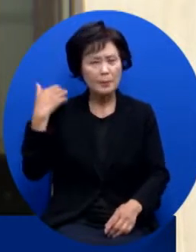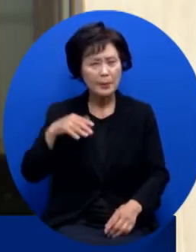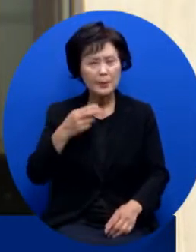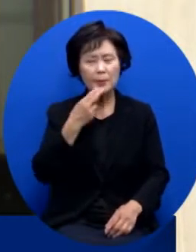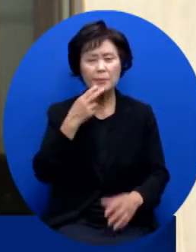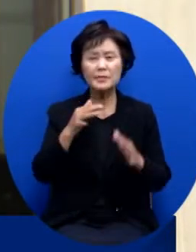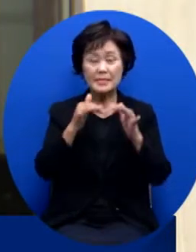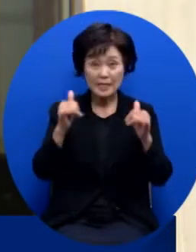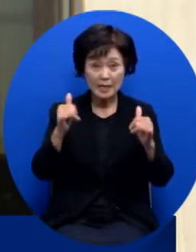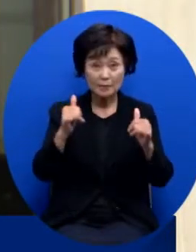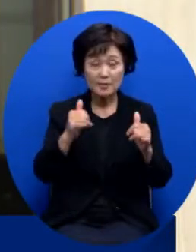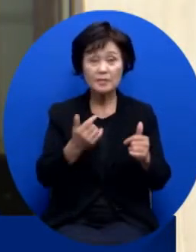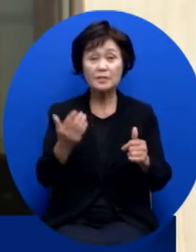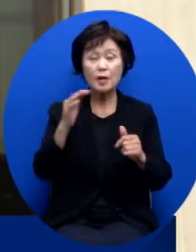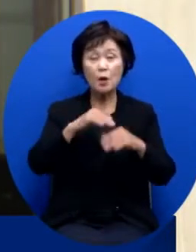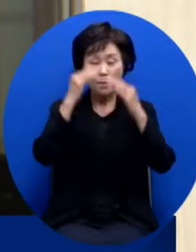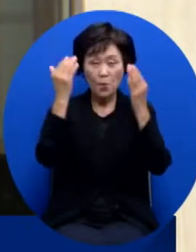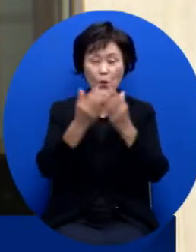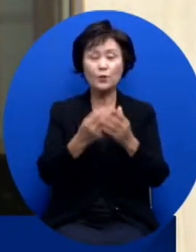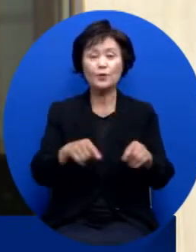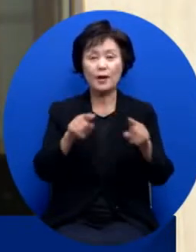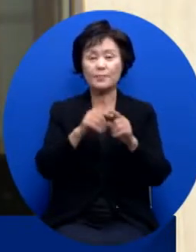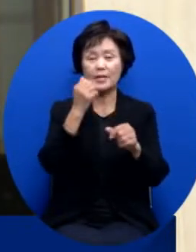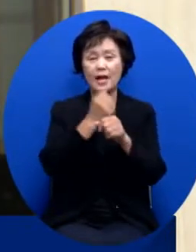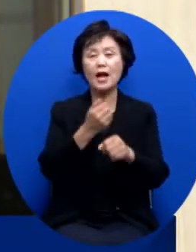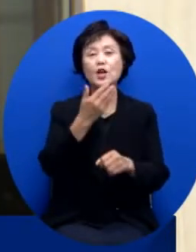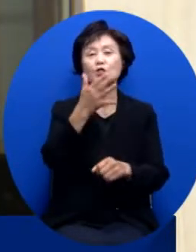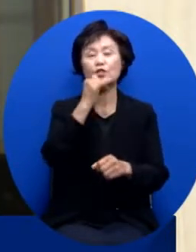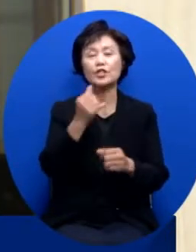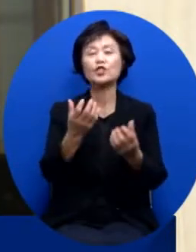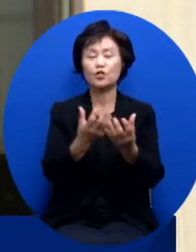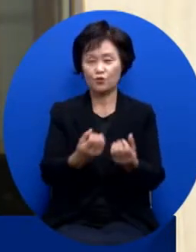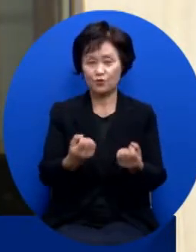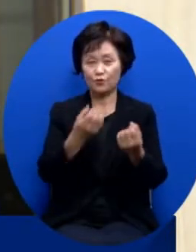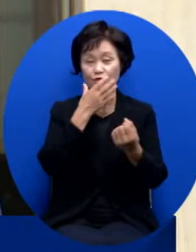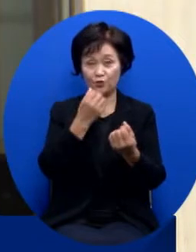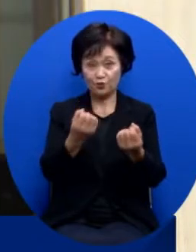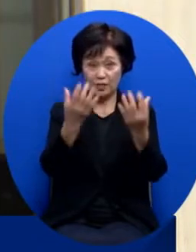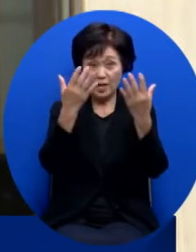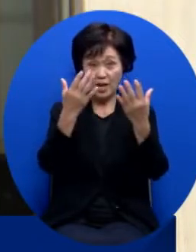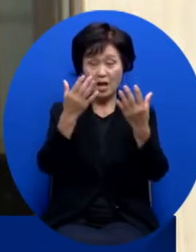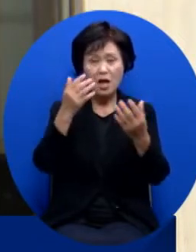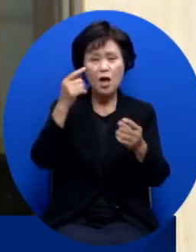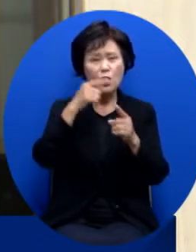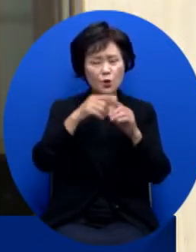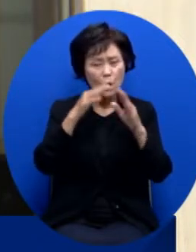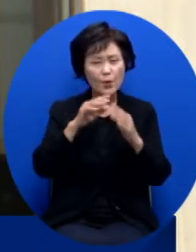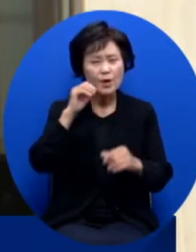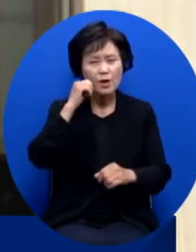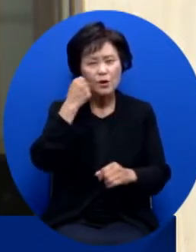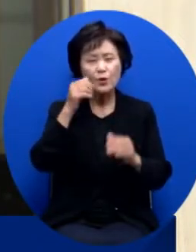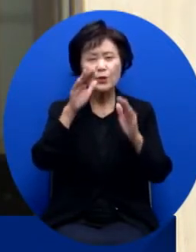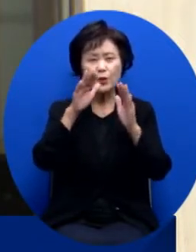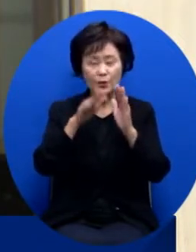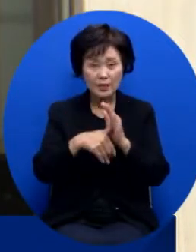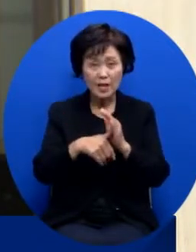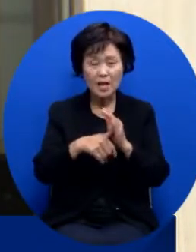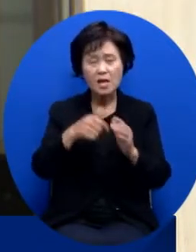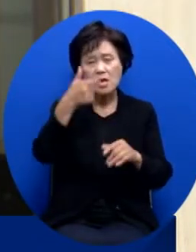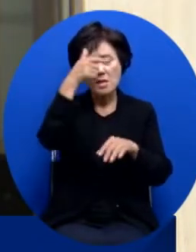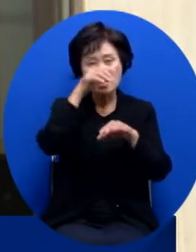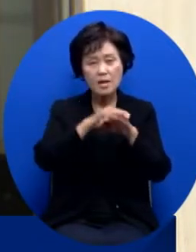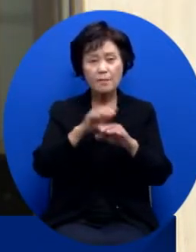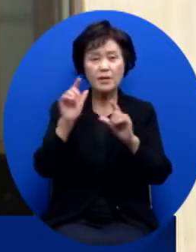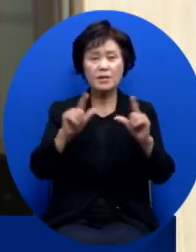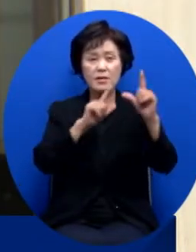수 있는 축제예요. 한국교회가 어려울 때 지금 모두가 다 다운되어 있어요. 예배 생활도 기도